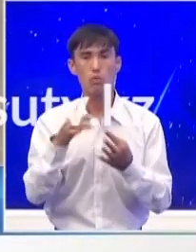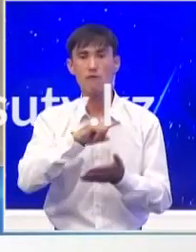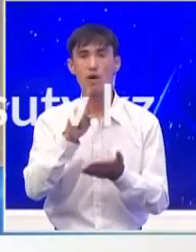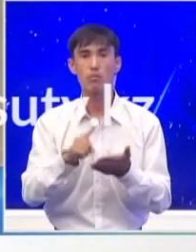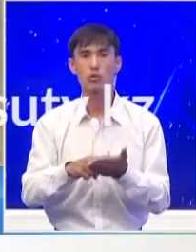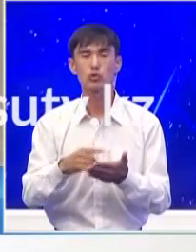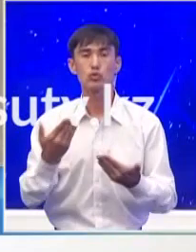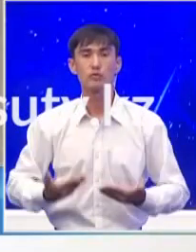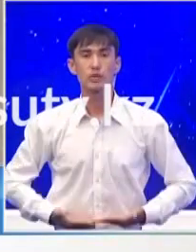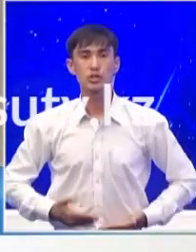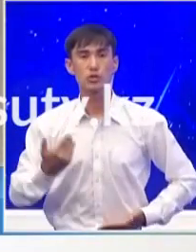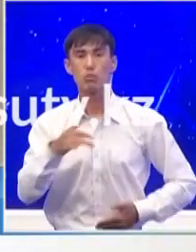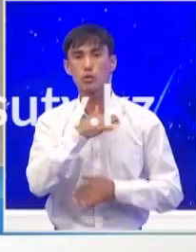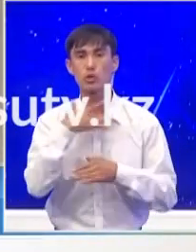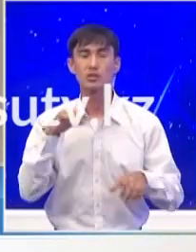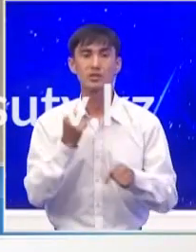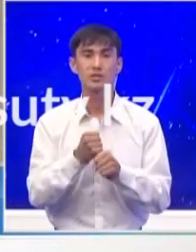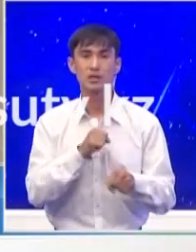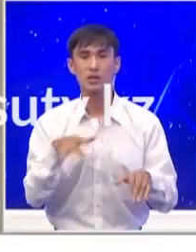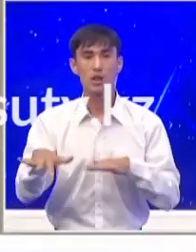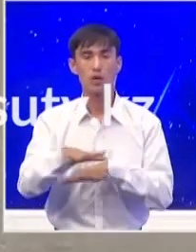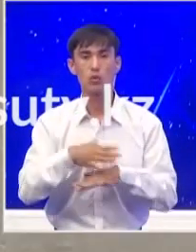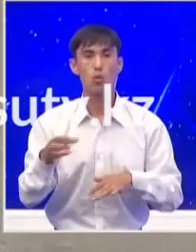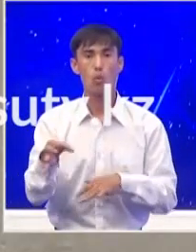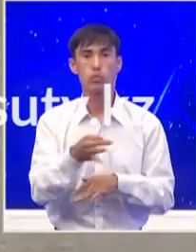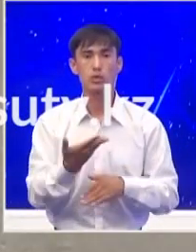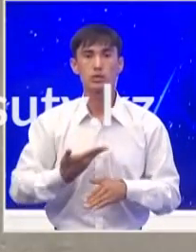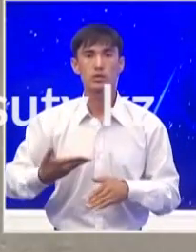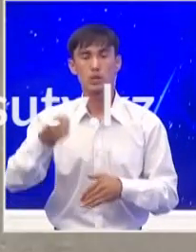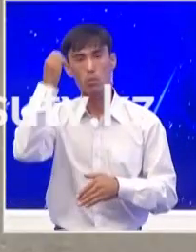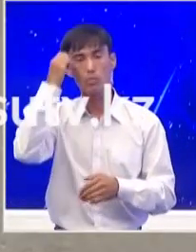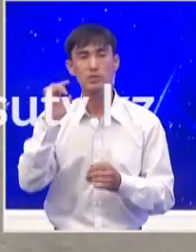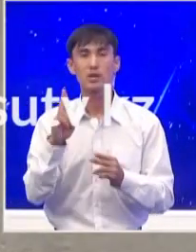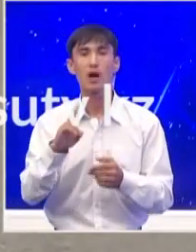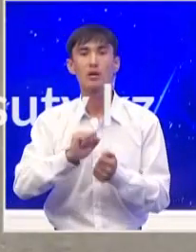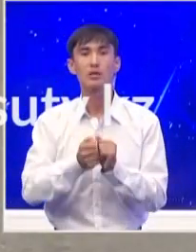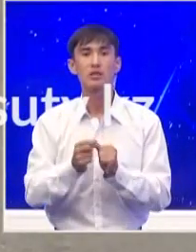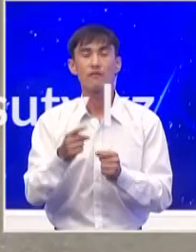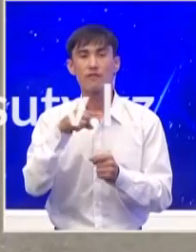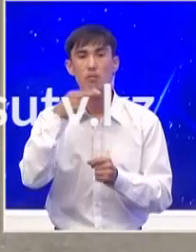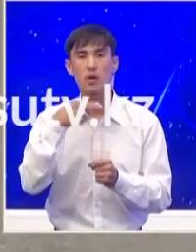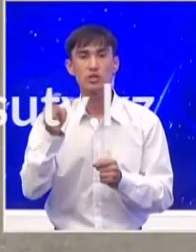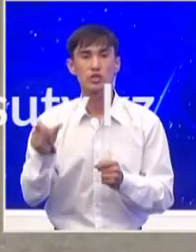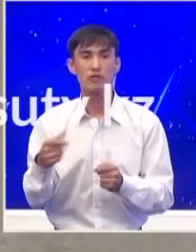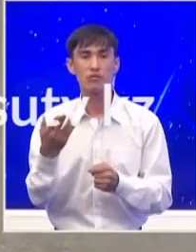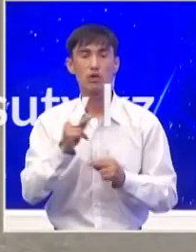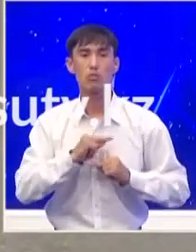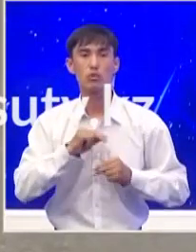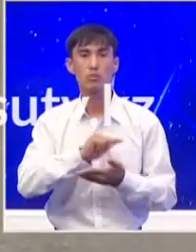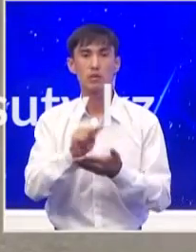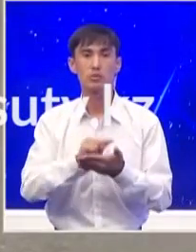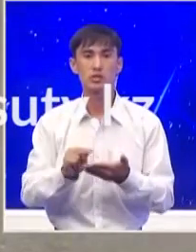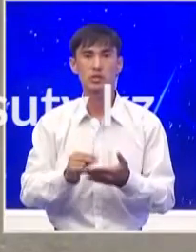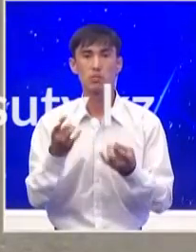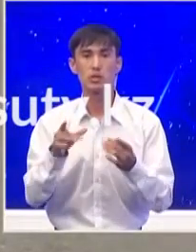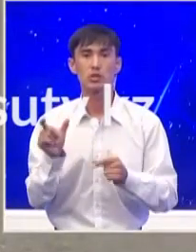ли их при жизни очень много сделал для народа и нашей области он запомнился как отзывчивый и внимательный человек а его работы были написаны для